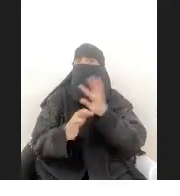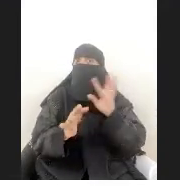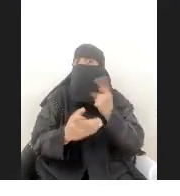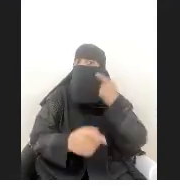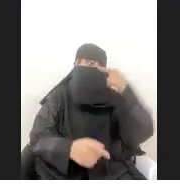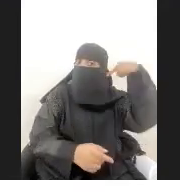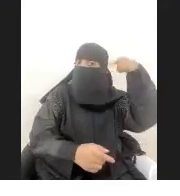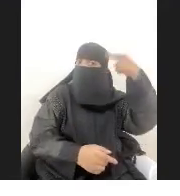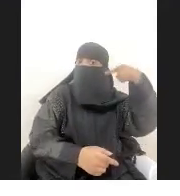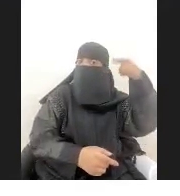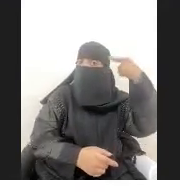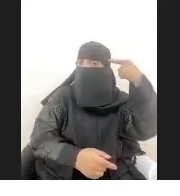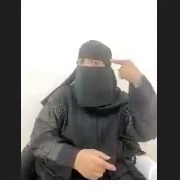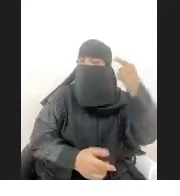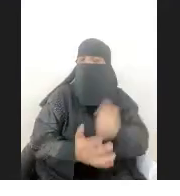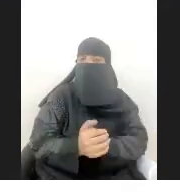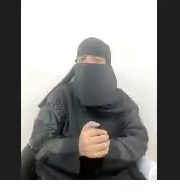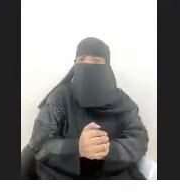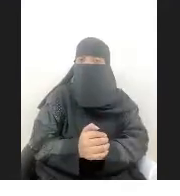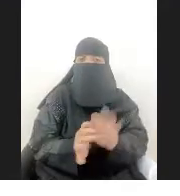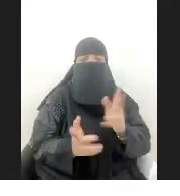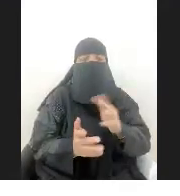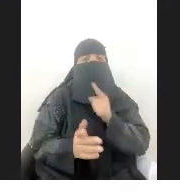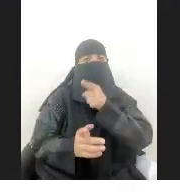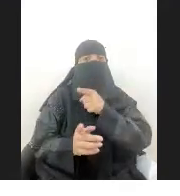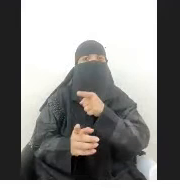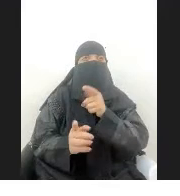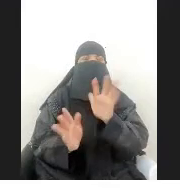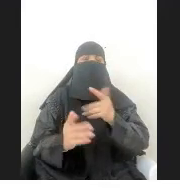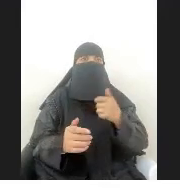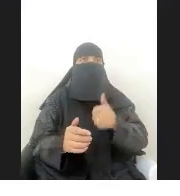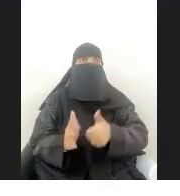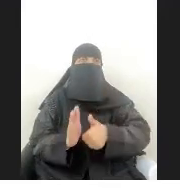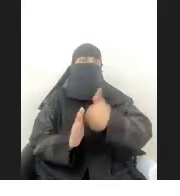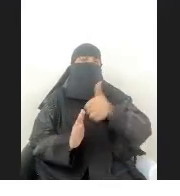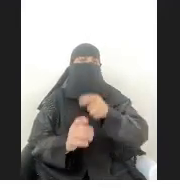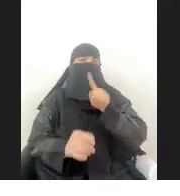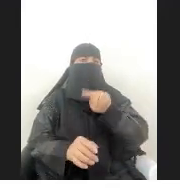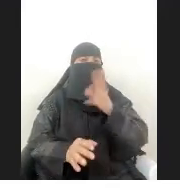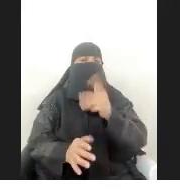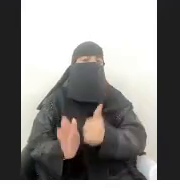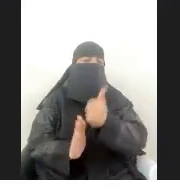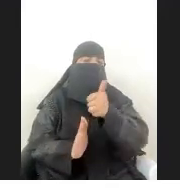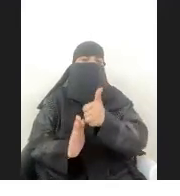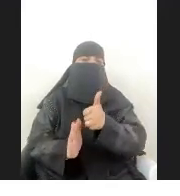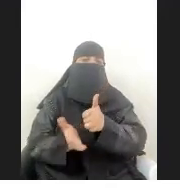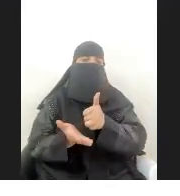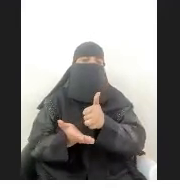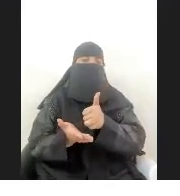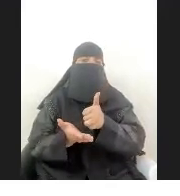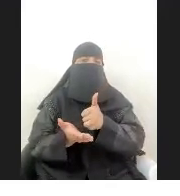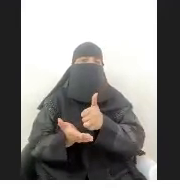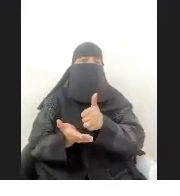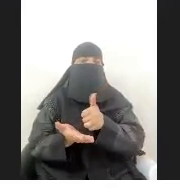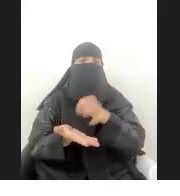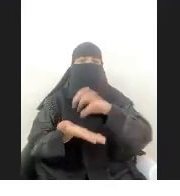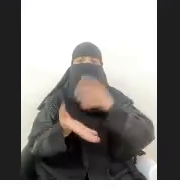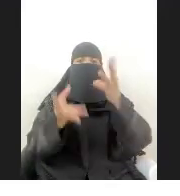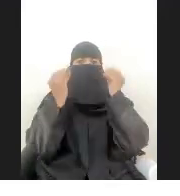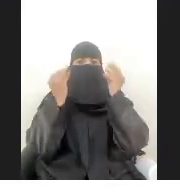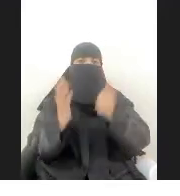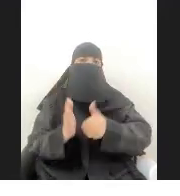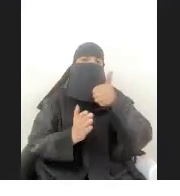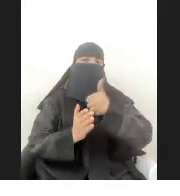الأشياء اللي ممكن تخلينا نفضل نقدم الأفضل أو يكون نتيجة أنه أسوأ؟